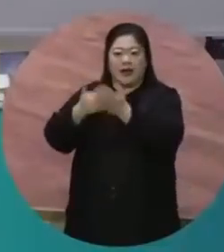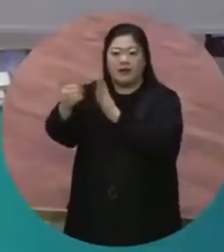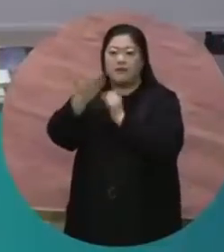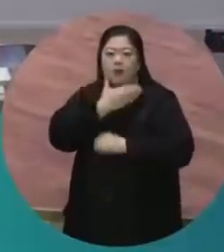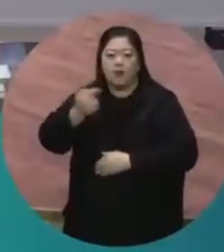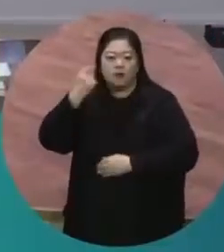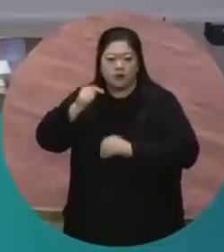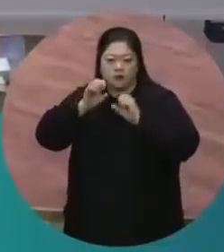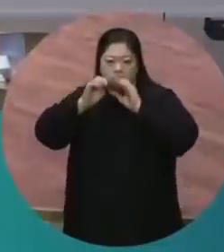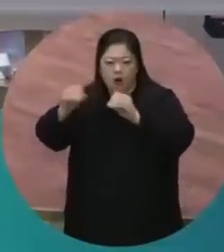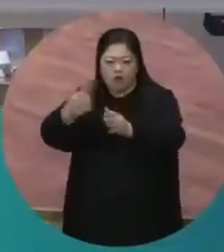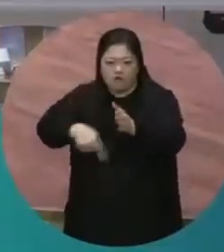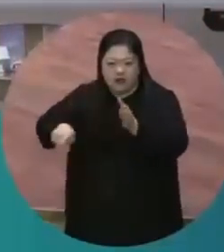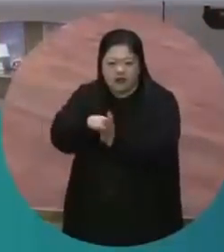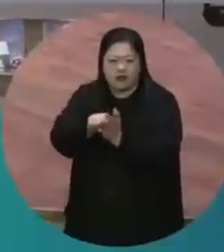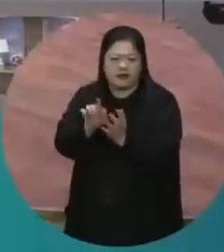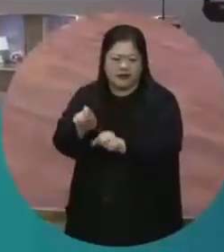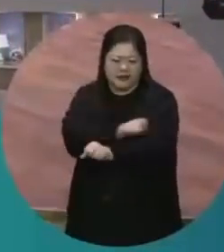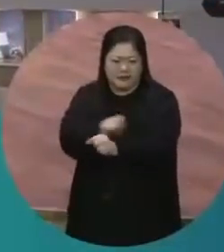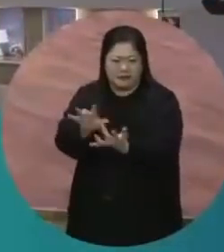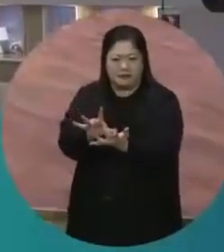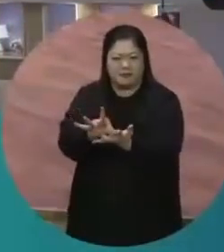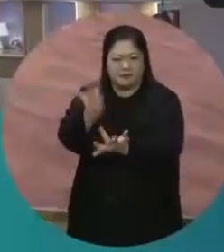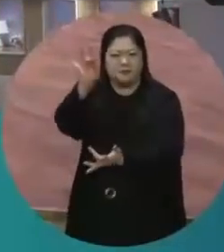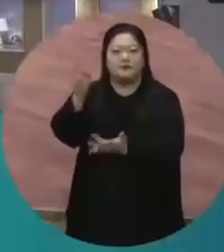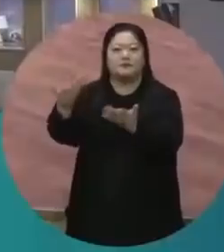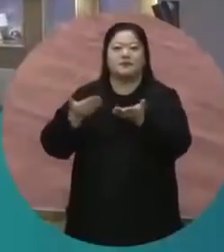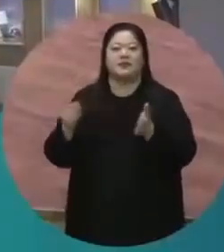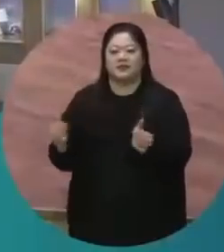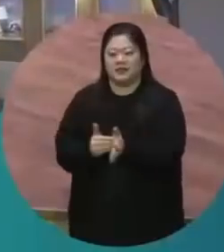위하여 택정함을 입었으니,